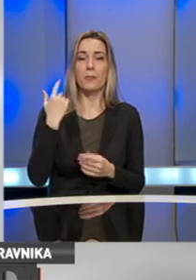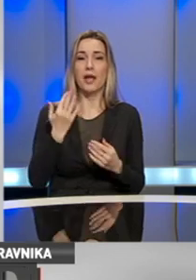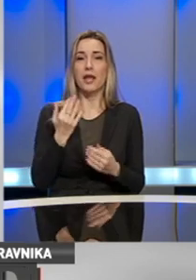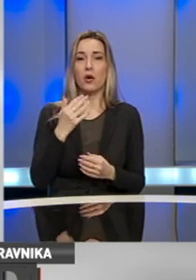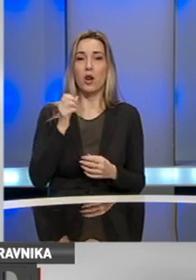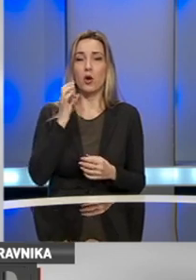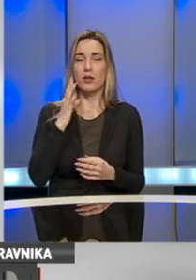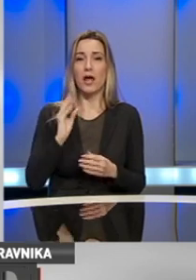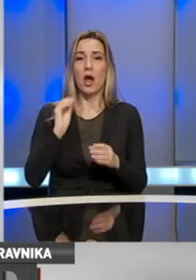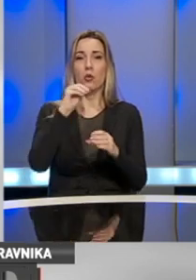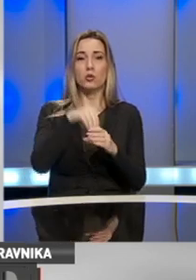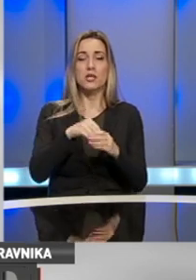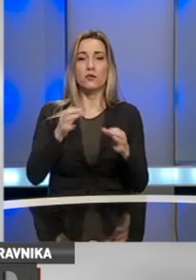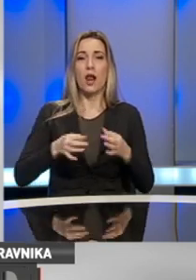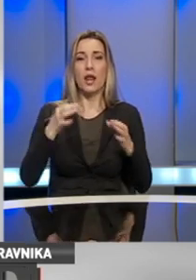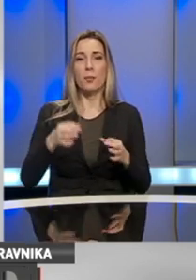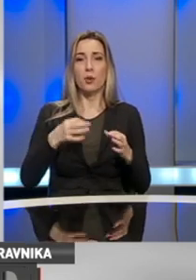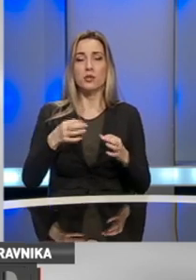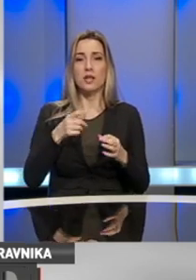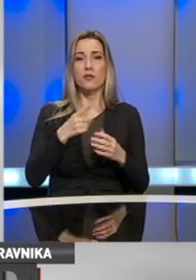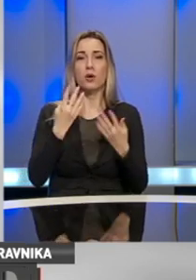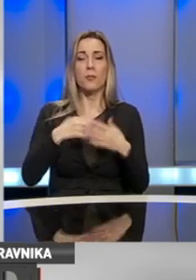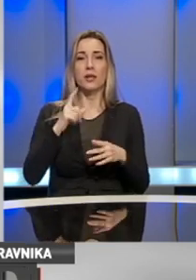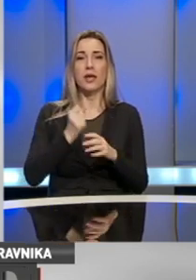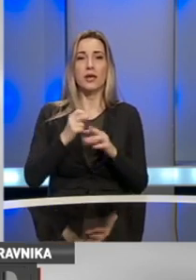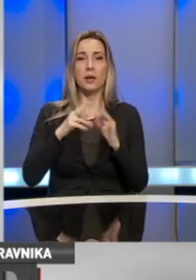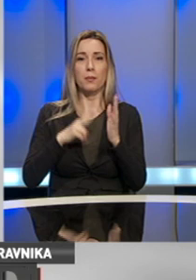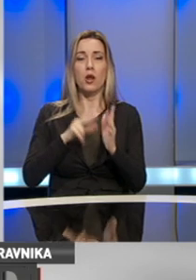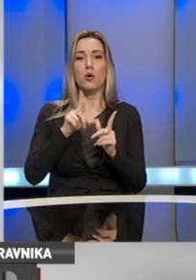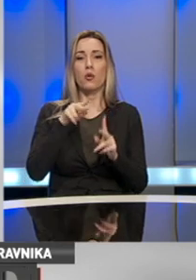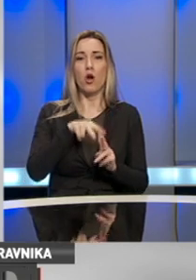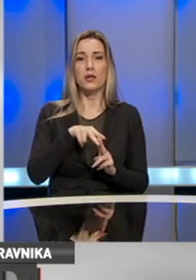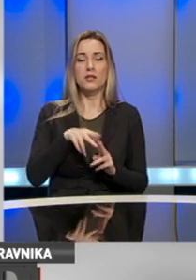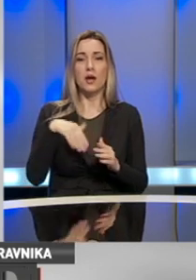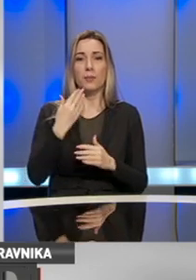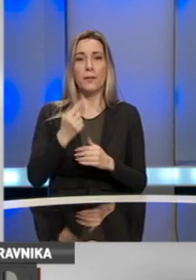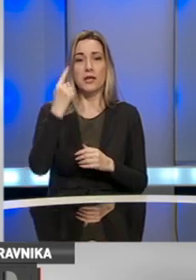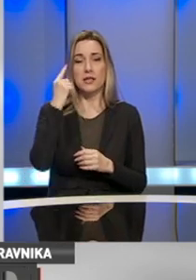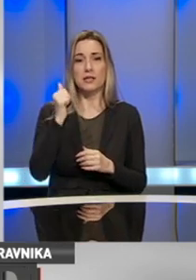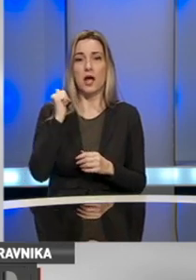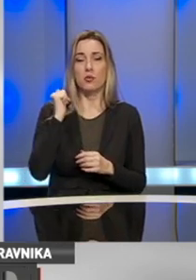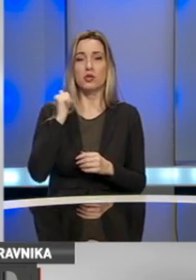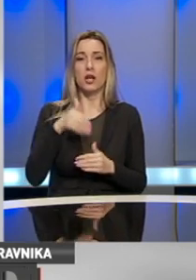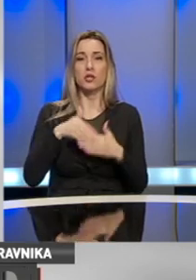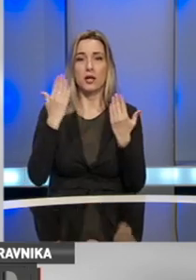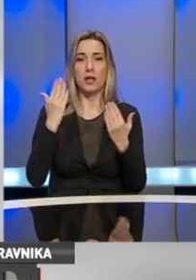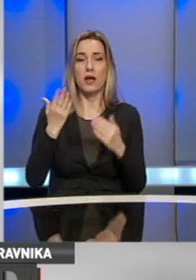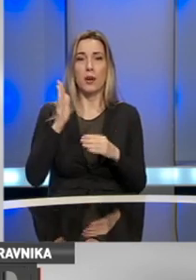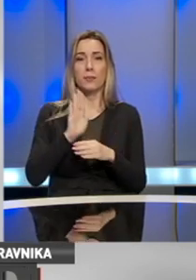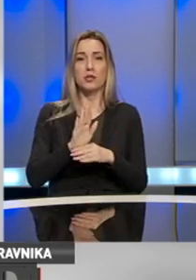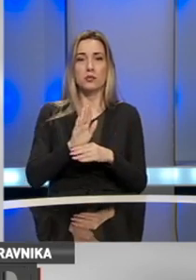nekoliko dana učestvovala na proslavi održanoj u kompaniji Igman u Konjicu. Prema saznanju tokom jučerašnjeg dana,